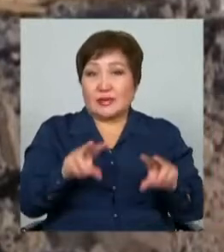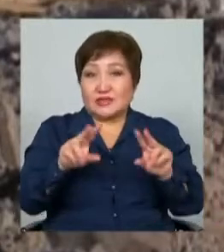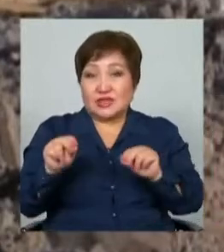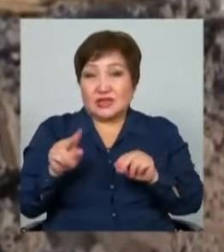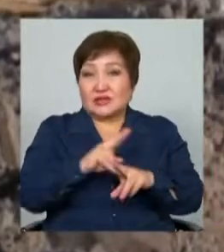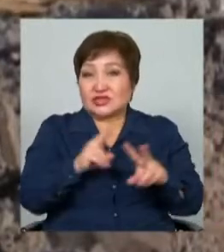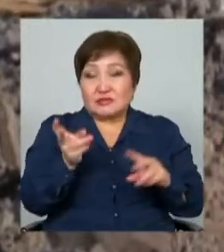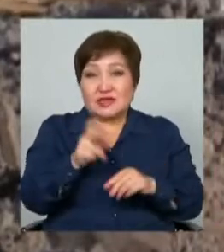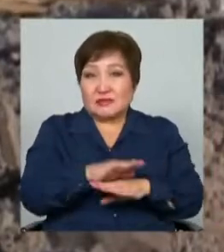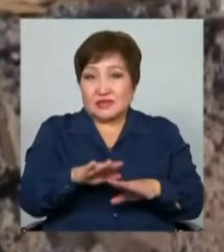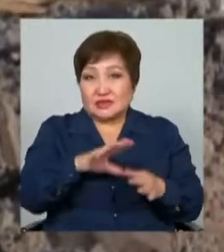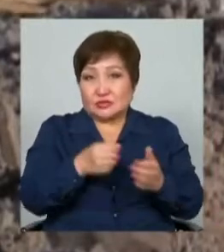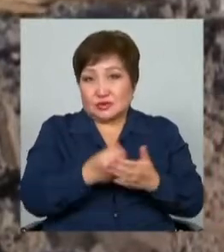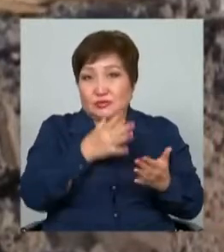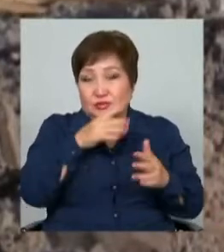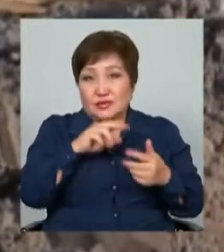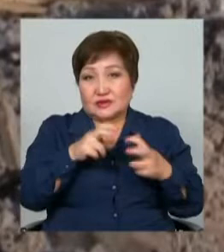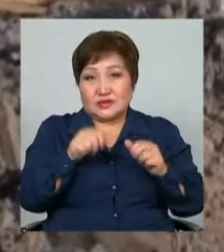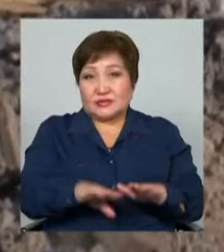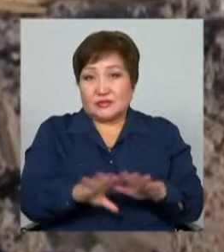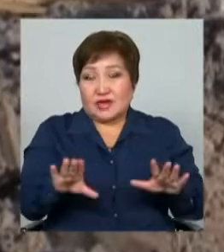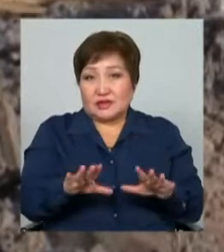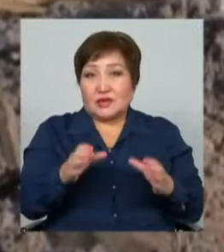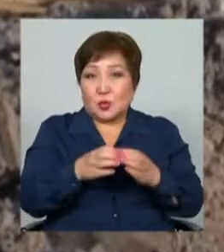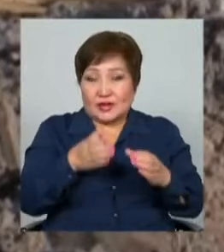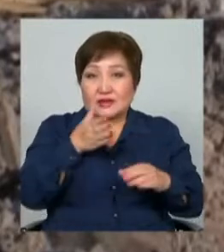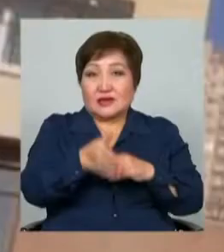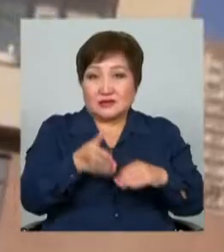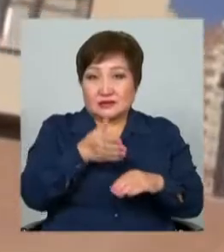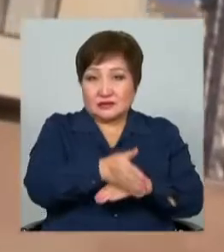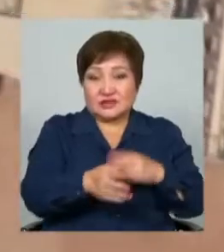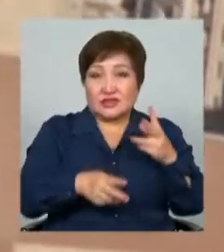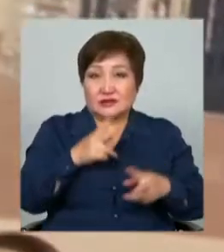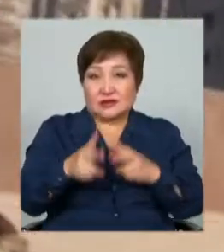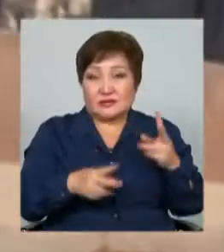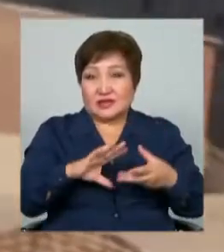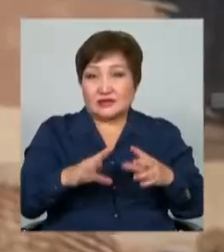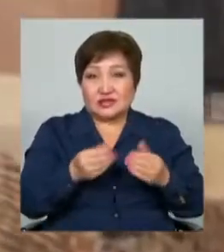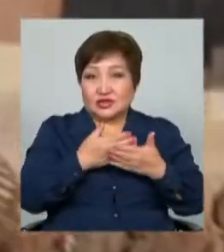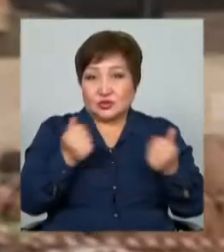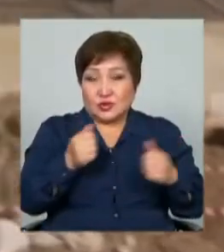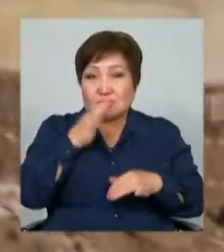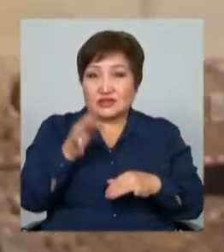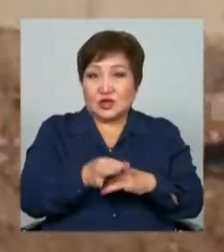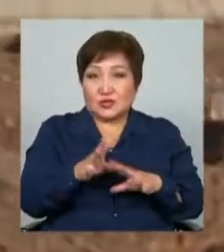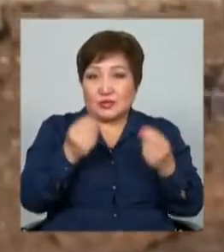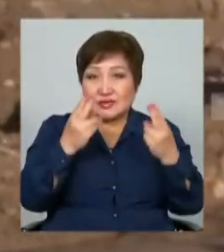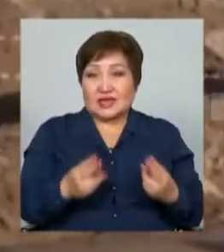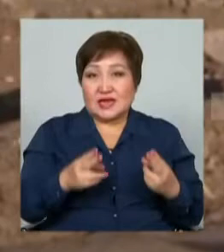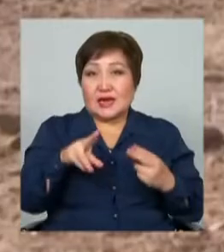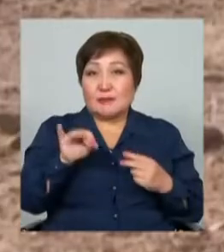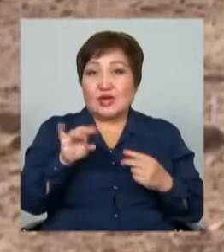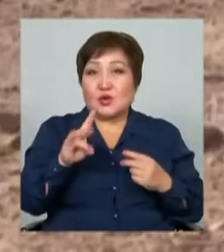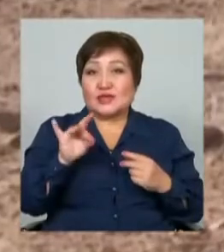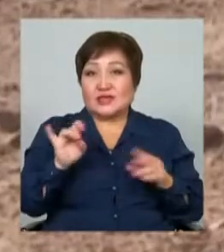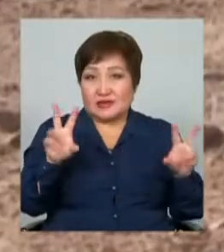шешілмеді. Біз барлық құзырлық органдарға шағымданып бардық, әлі нәтиже жоқ. Ал жауапты мамандар жолды пионер тұрғын үйі заңсыз иемденіп